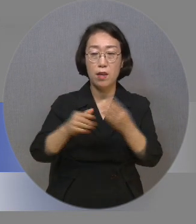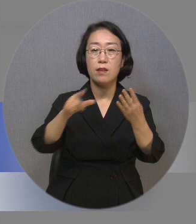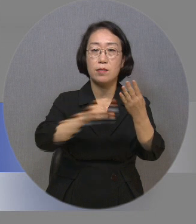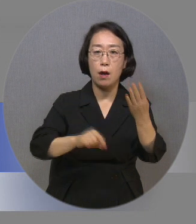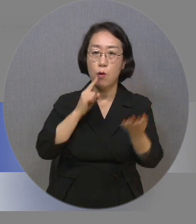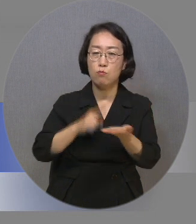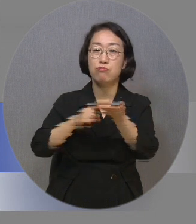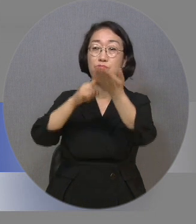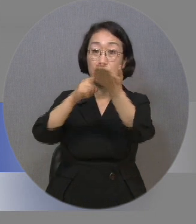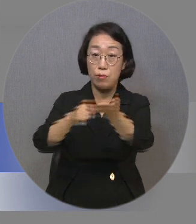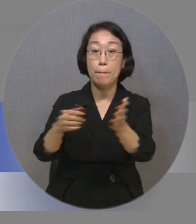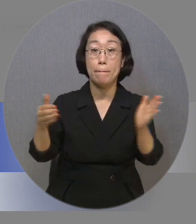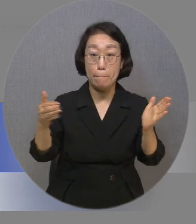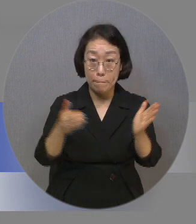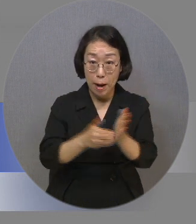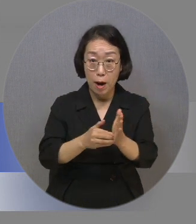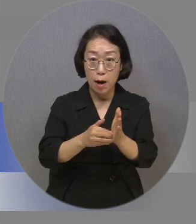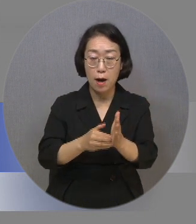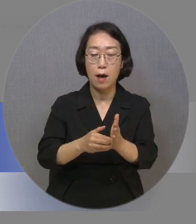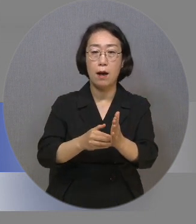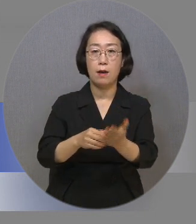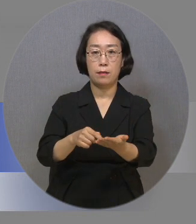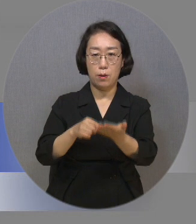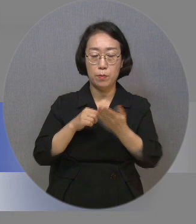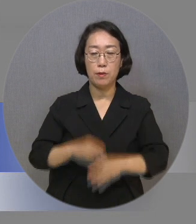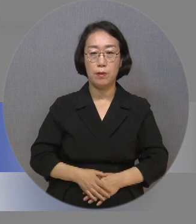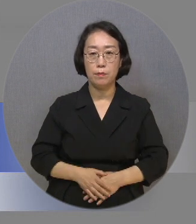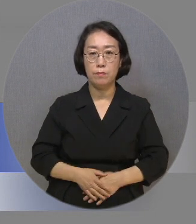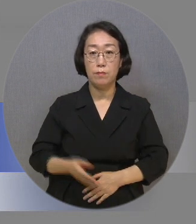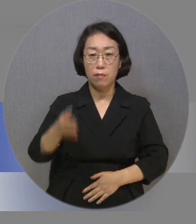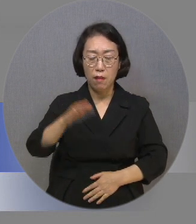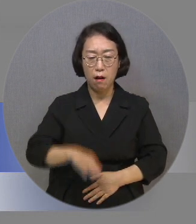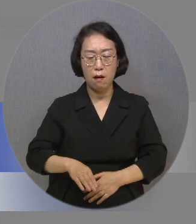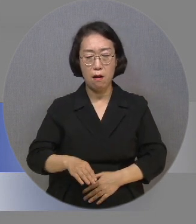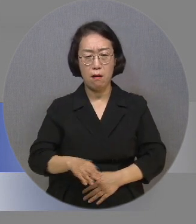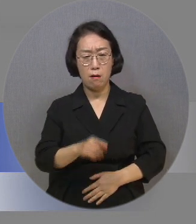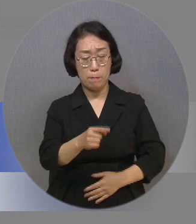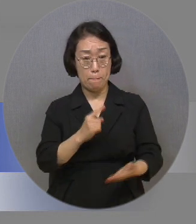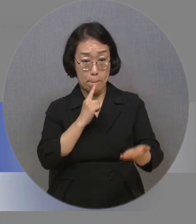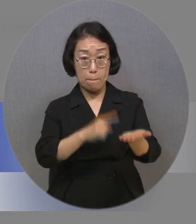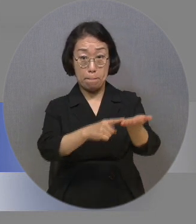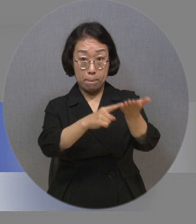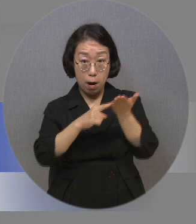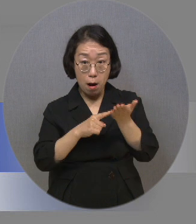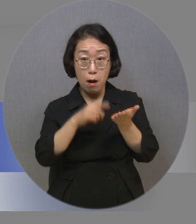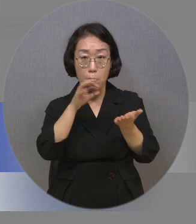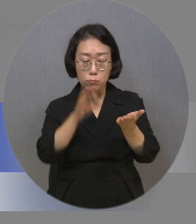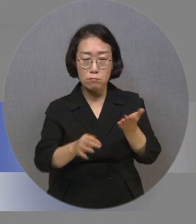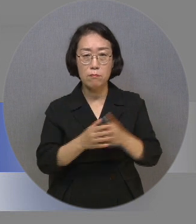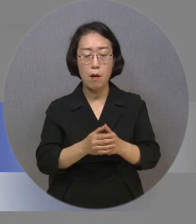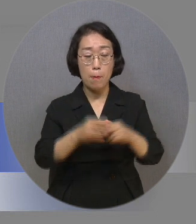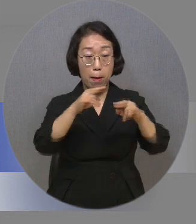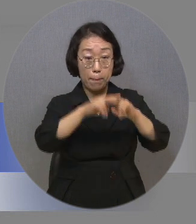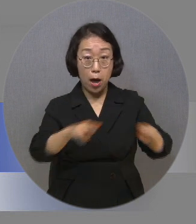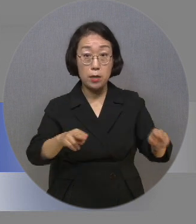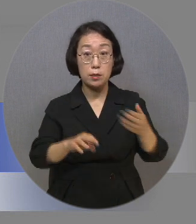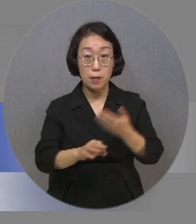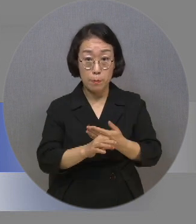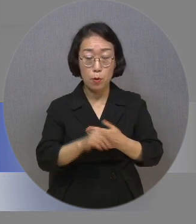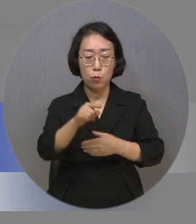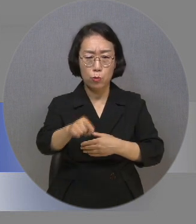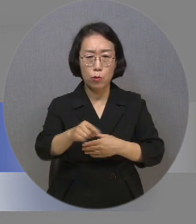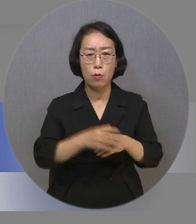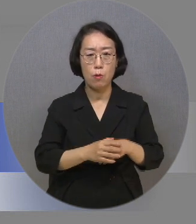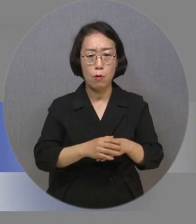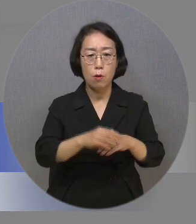신고서를 시에 제출했다고 설명했습니다. 그러나 제주시는 해당 법인에 대해 시설 폐지 시 이행